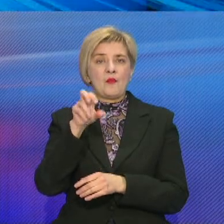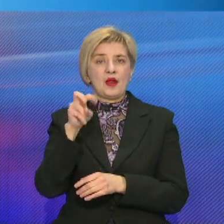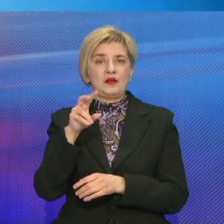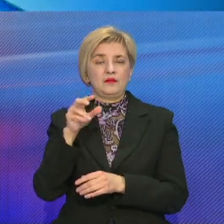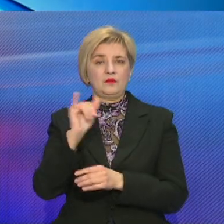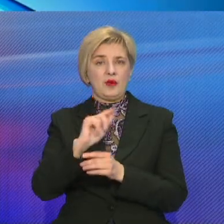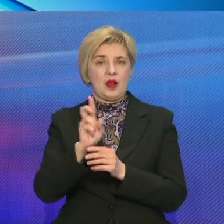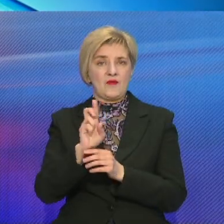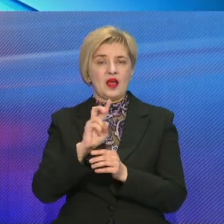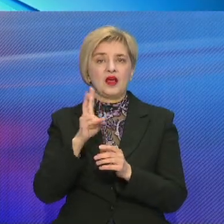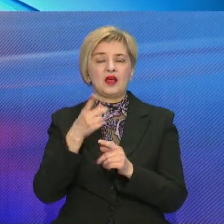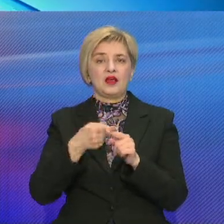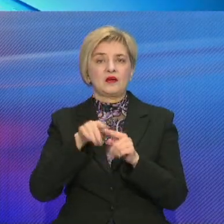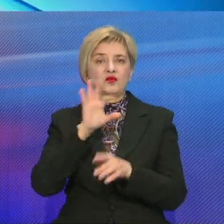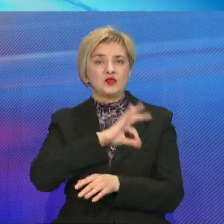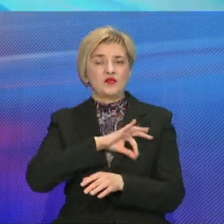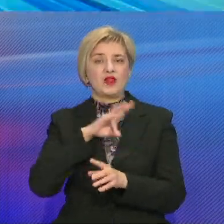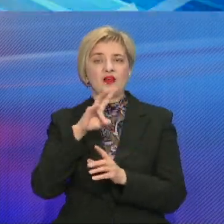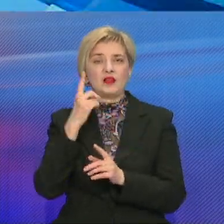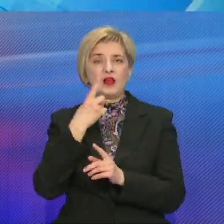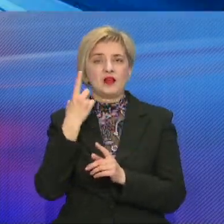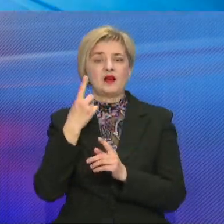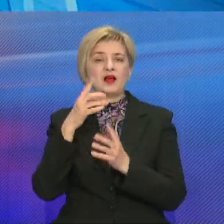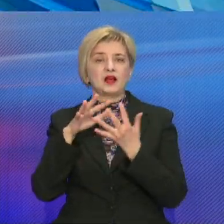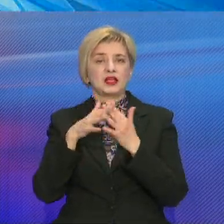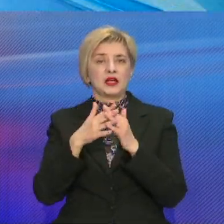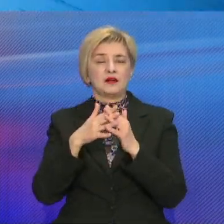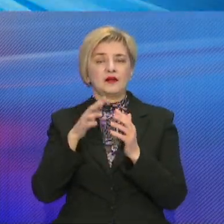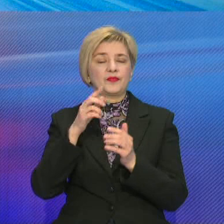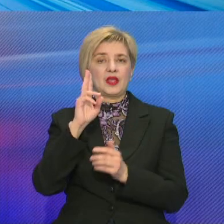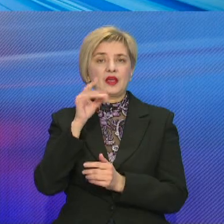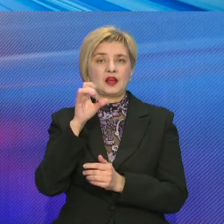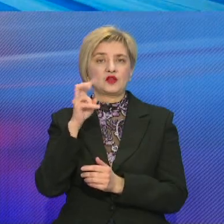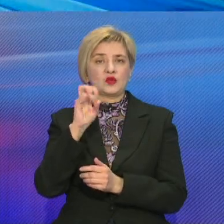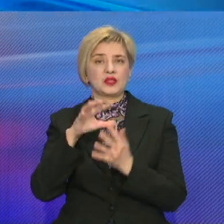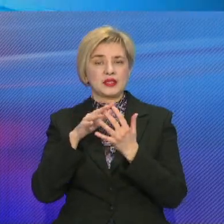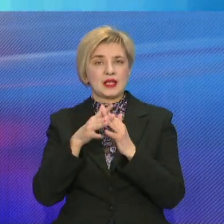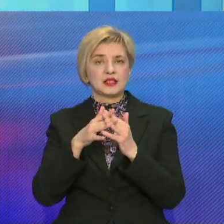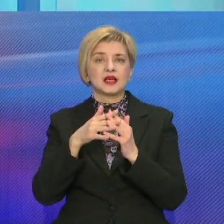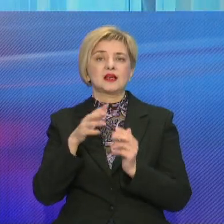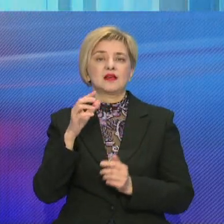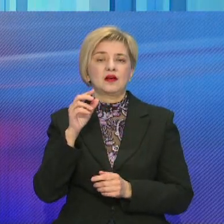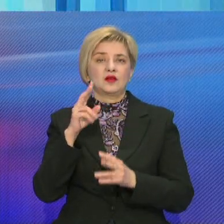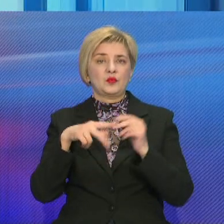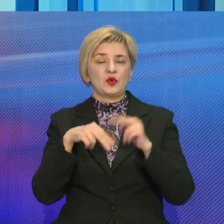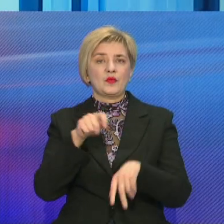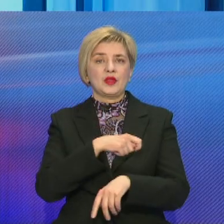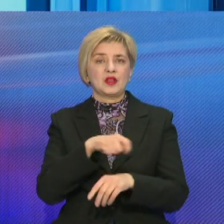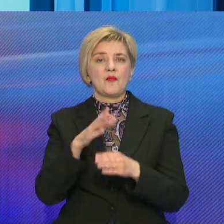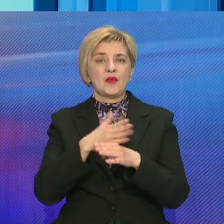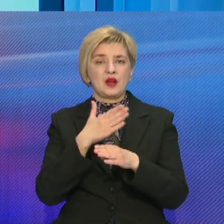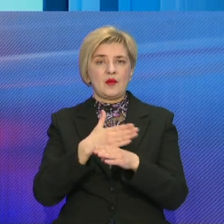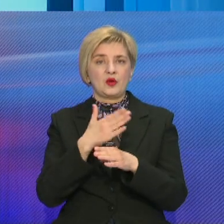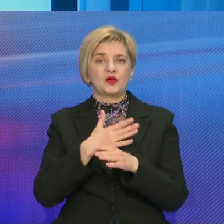ААТ «Красносельськбудматеріали». Дякуючи гэтаму, да 2025 года перапрацоўка цвёрдых камунальных адходаў у